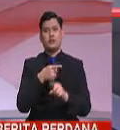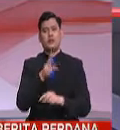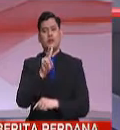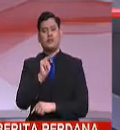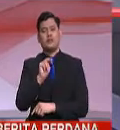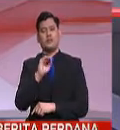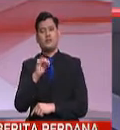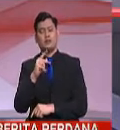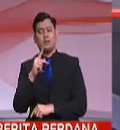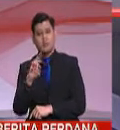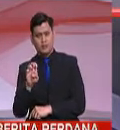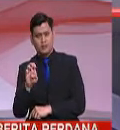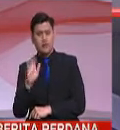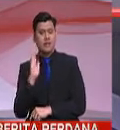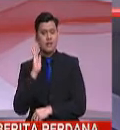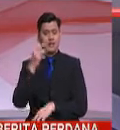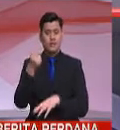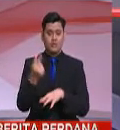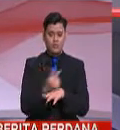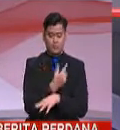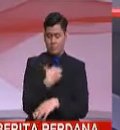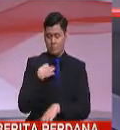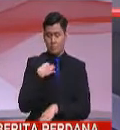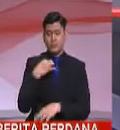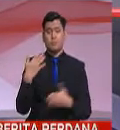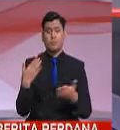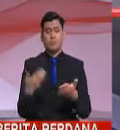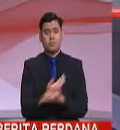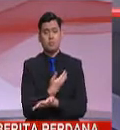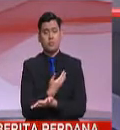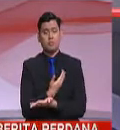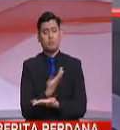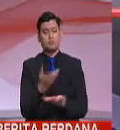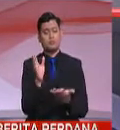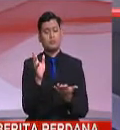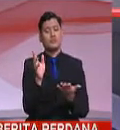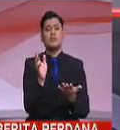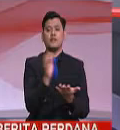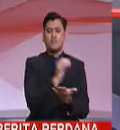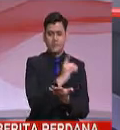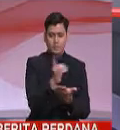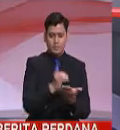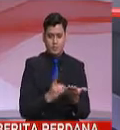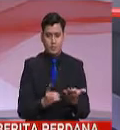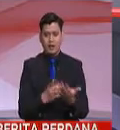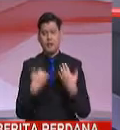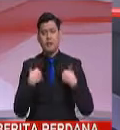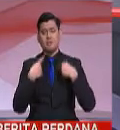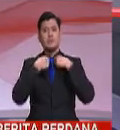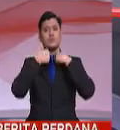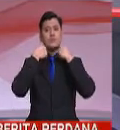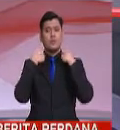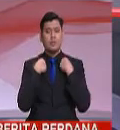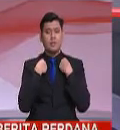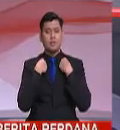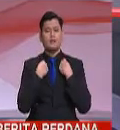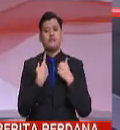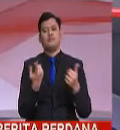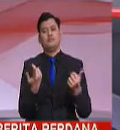Malaya bakal menggunakan jersi utama atau home jersi dengan reka bentuk berkola buat kali pertama sejak 2007.